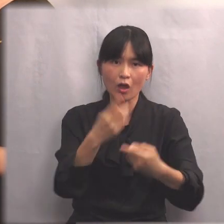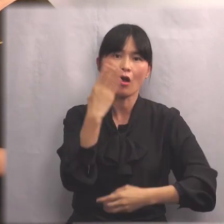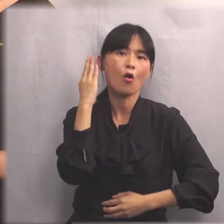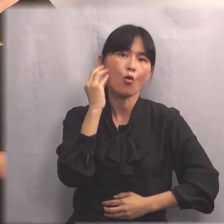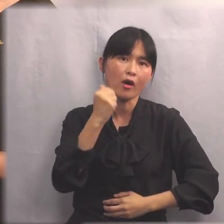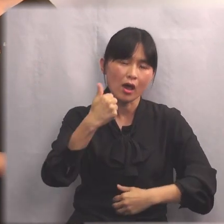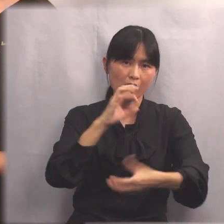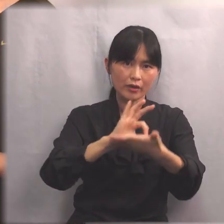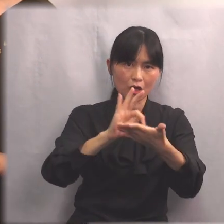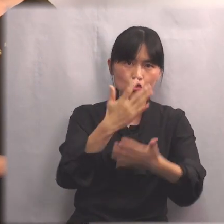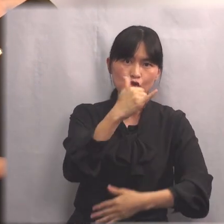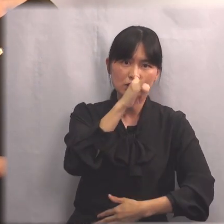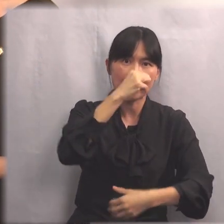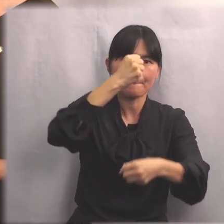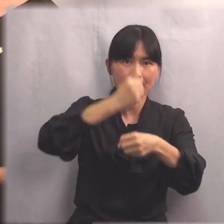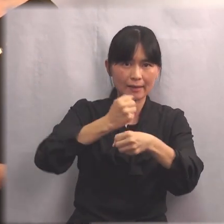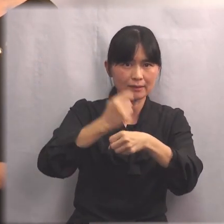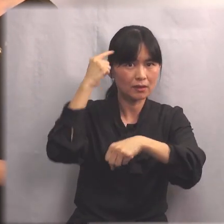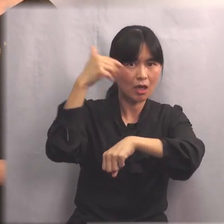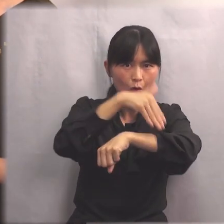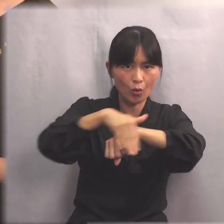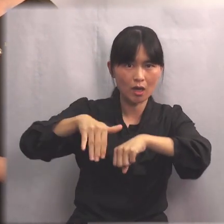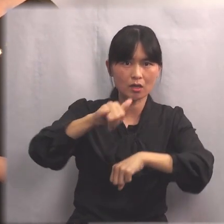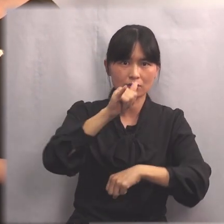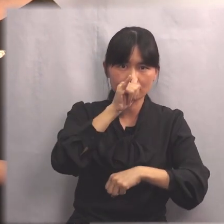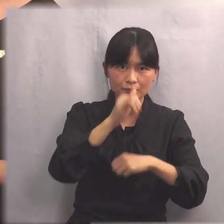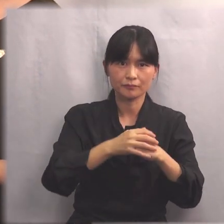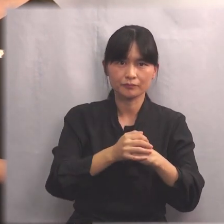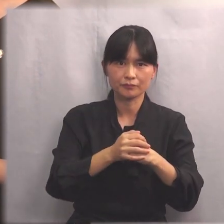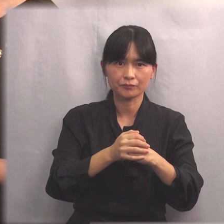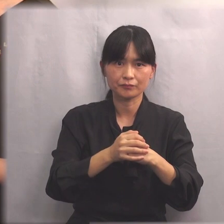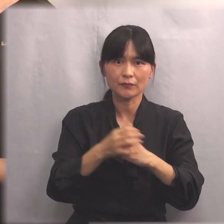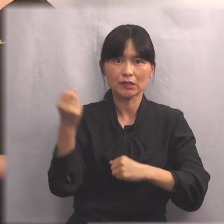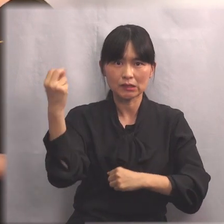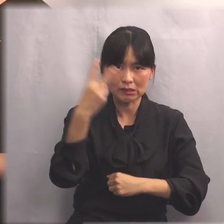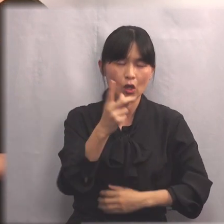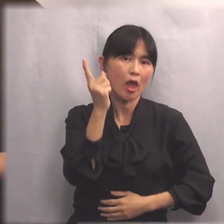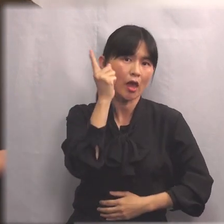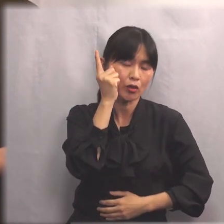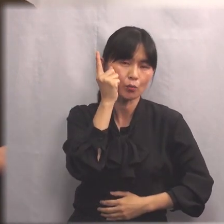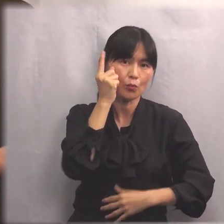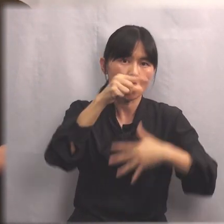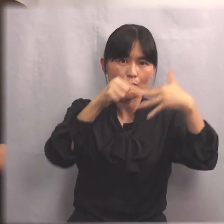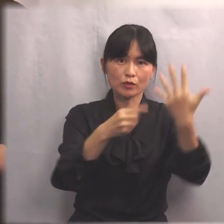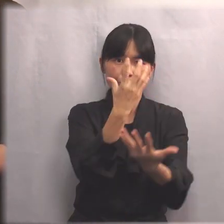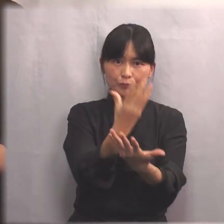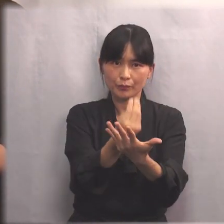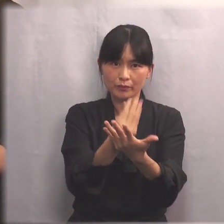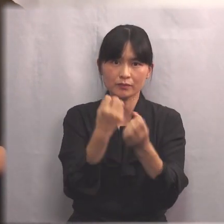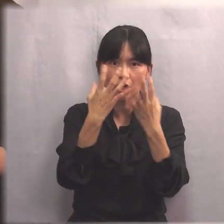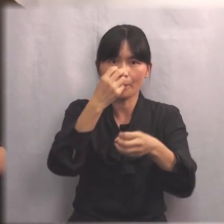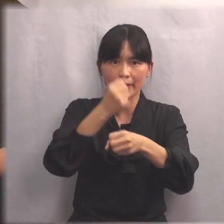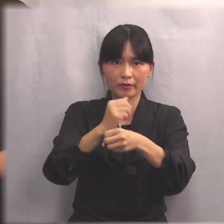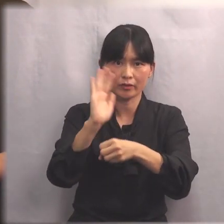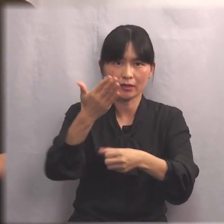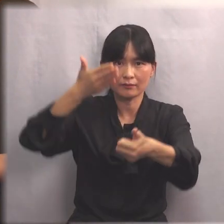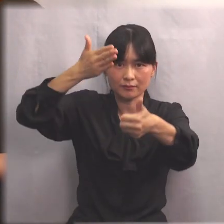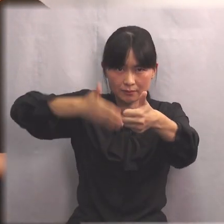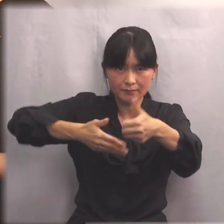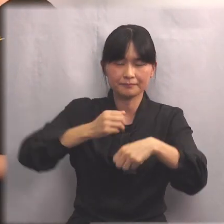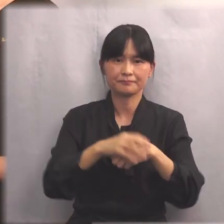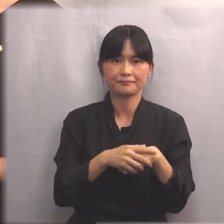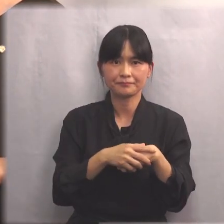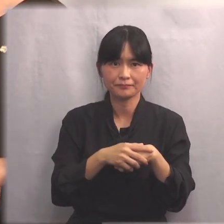수 있도록 웹사이트를 만들고 또 이에 상응하는 모바일 어플리케이션을 개발해야 한다라고 하는 제안을